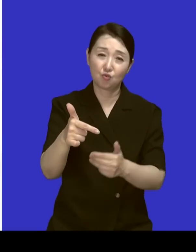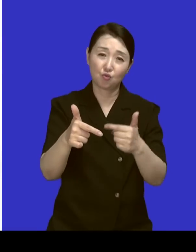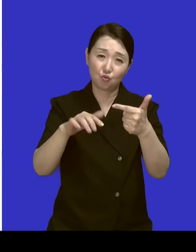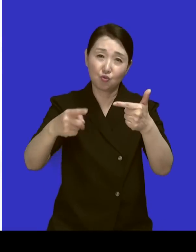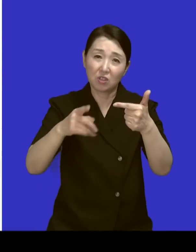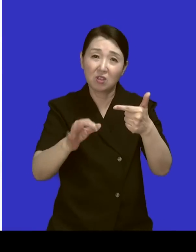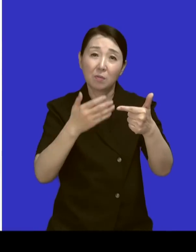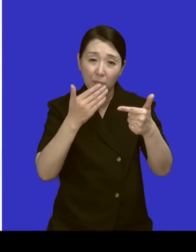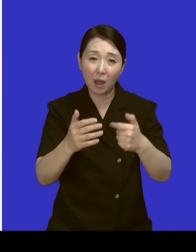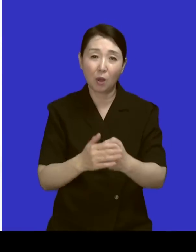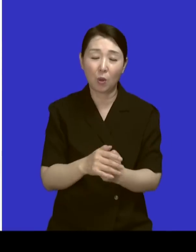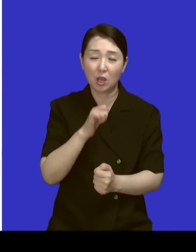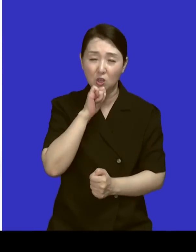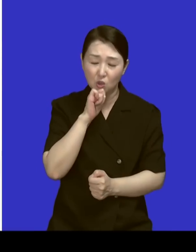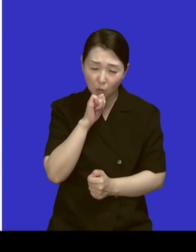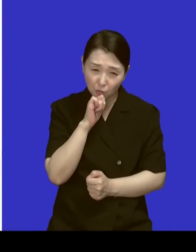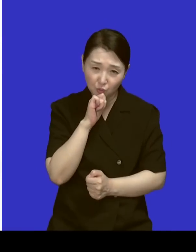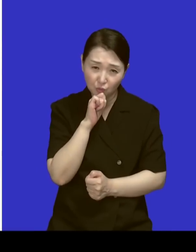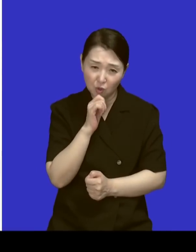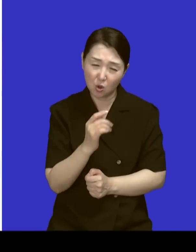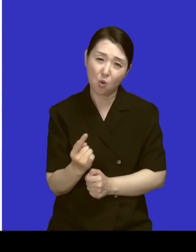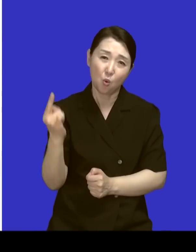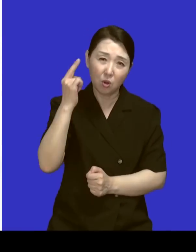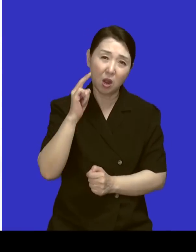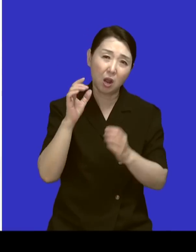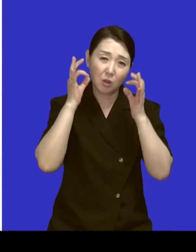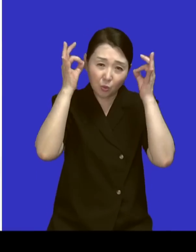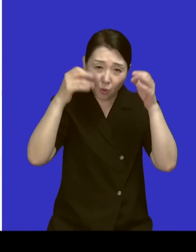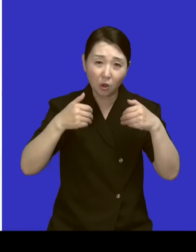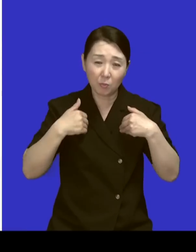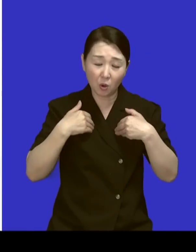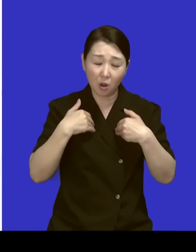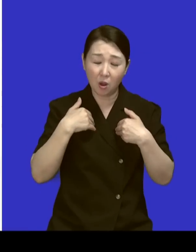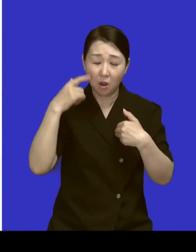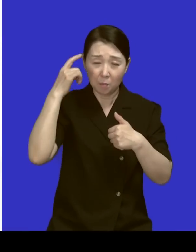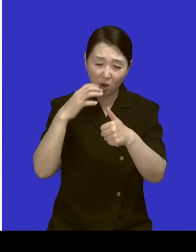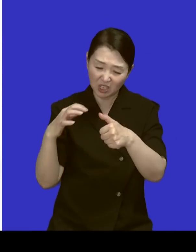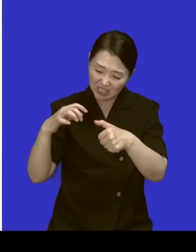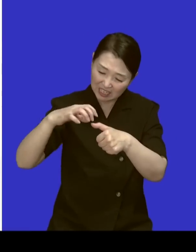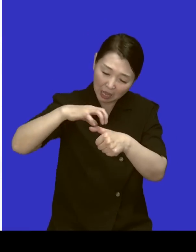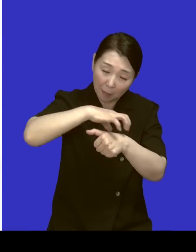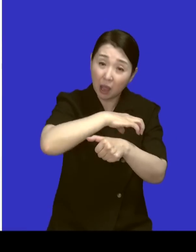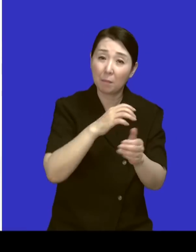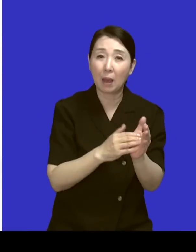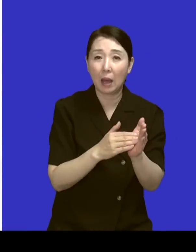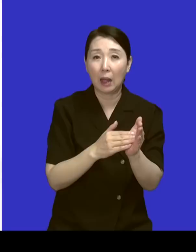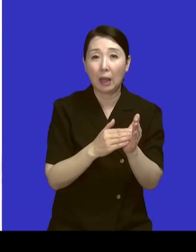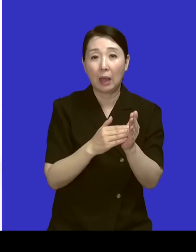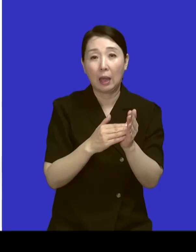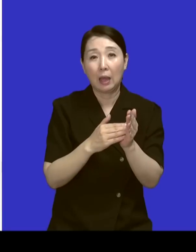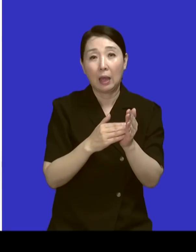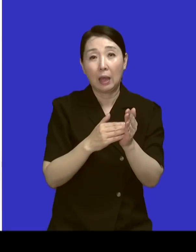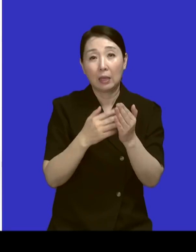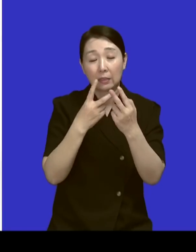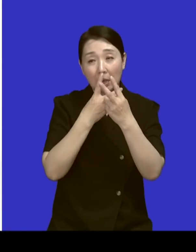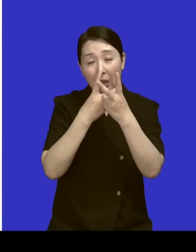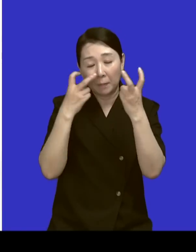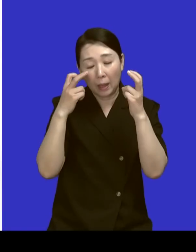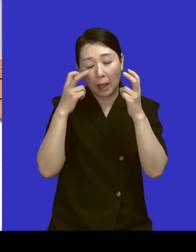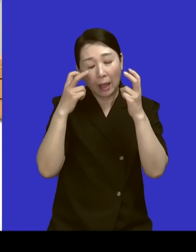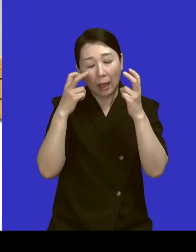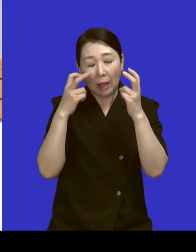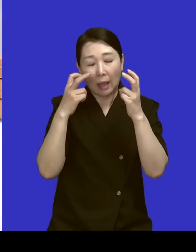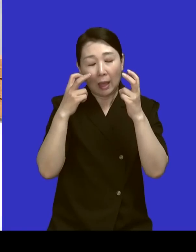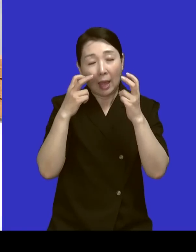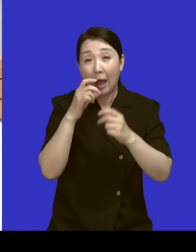높이려면 그만큼 더 노력을 해야 되기 때문에 예. 머리를 삭발하고 또 잠을 자면은 안 되니까 칼과 네. 콤파스를 이제 허벅지도